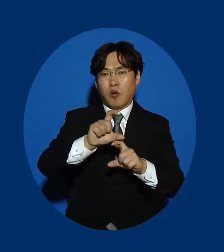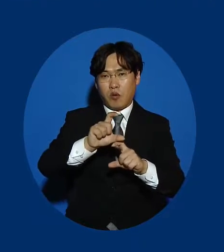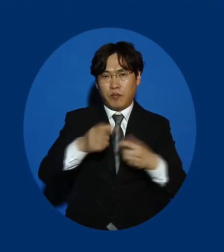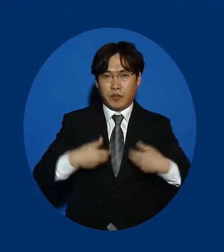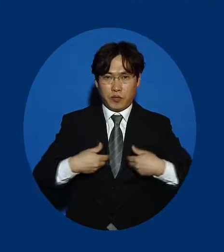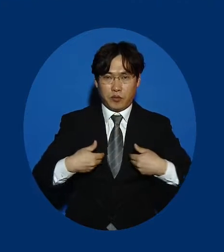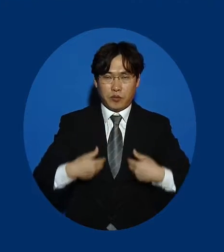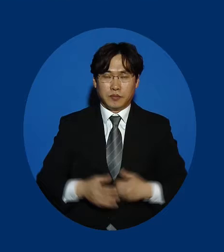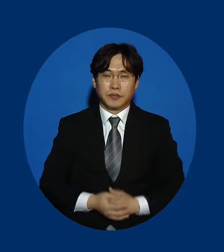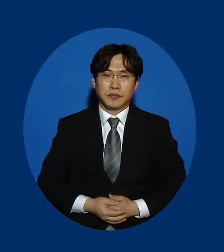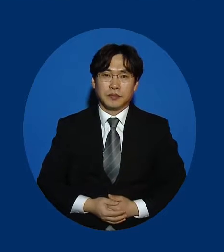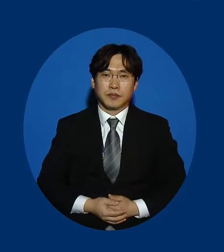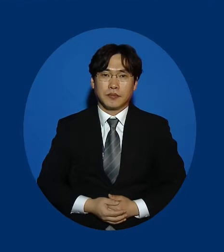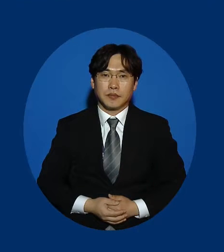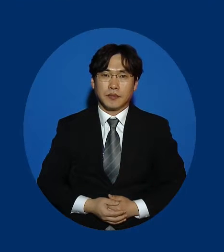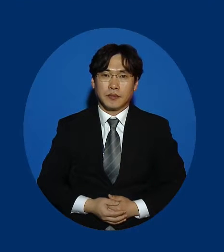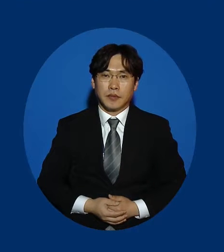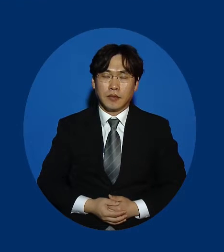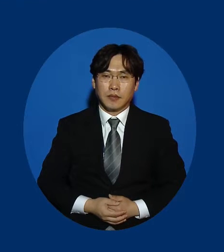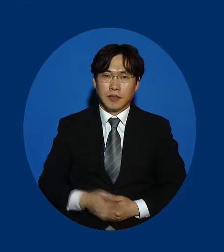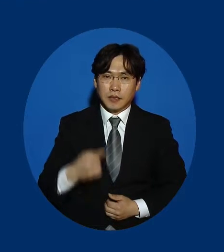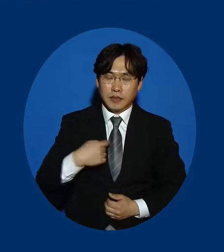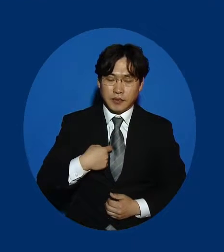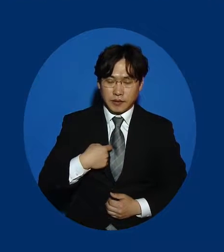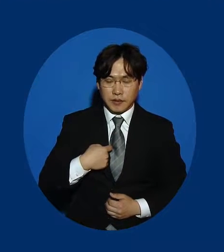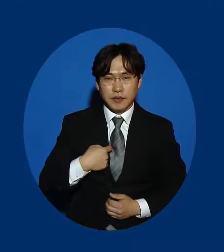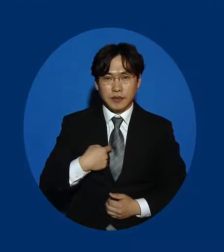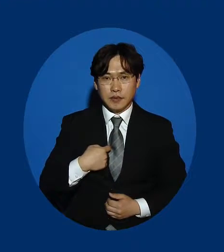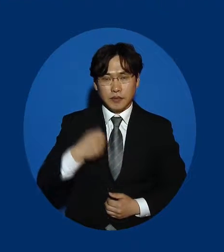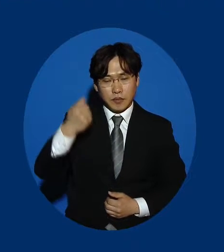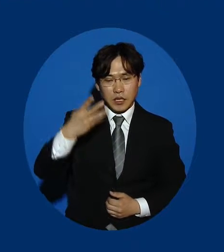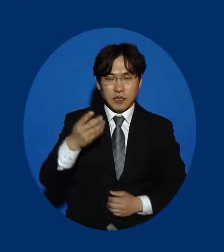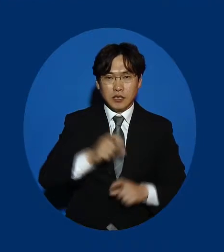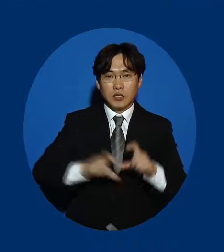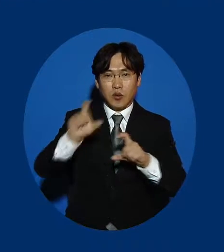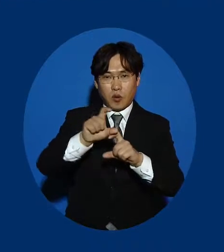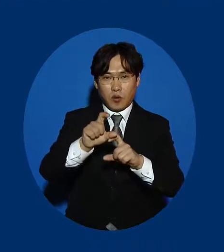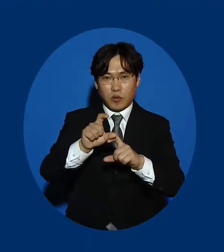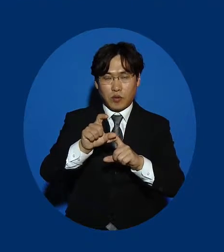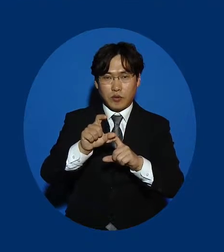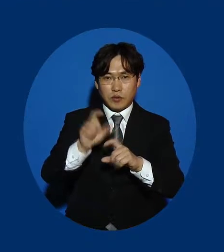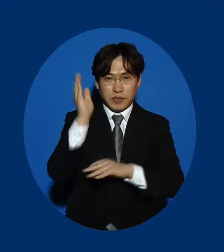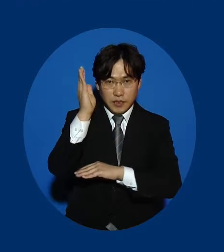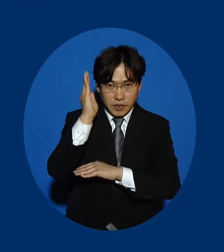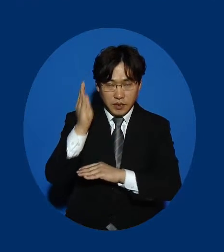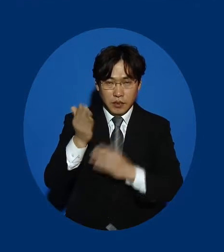그래서 몇 가지 좀 제가 얘기를 좀 드리면요.